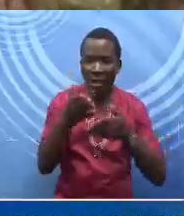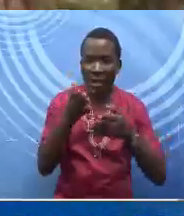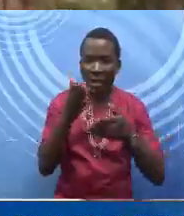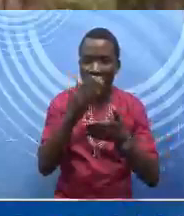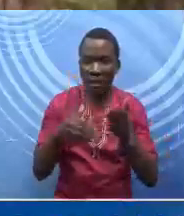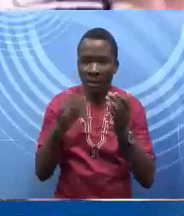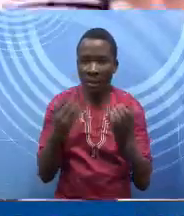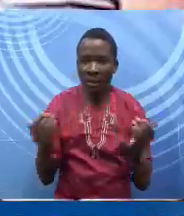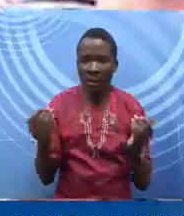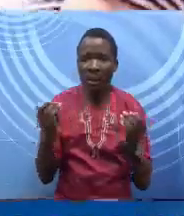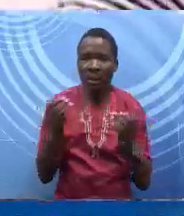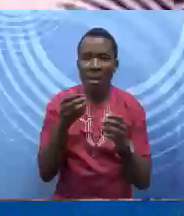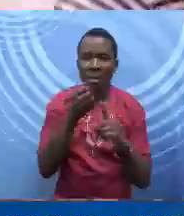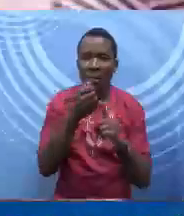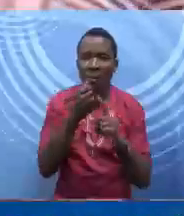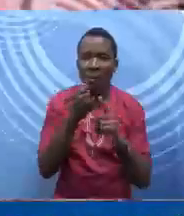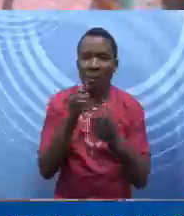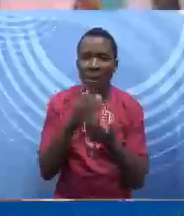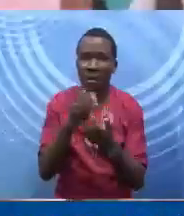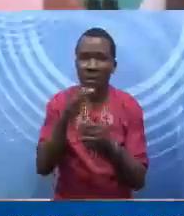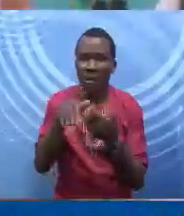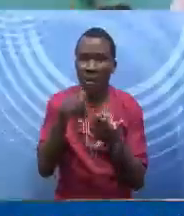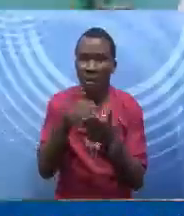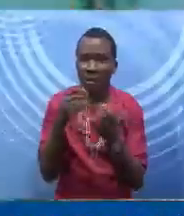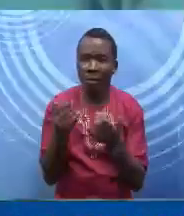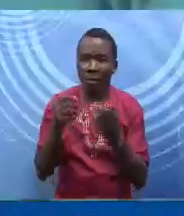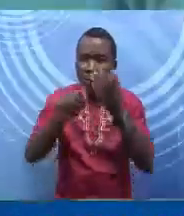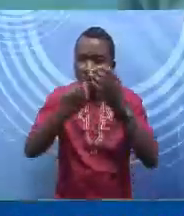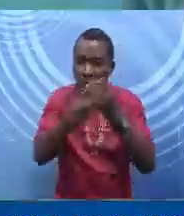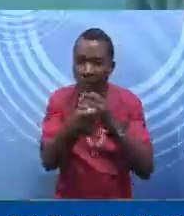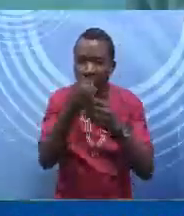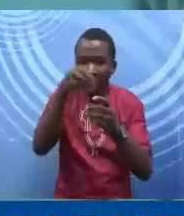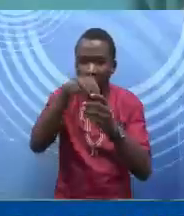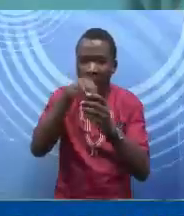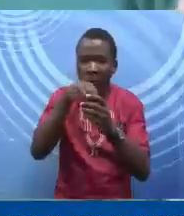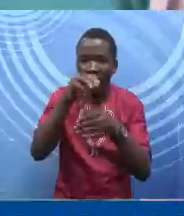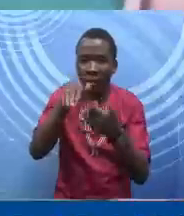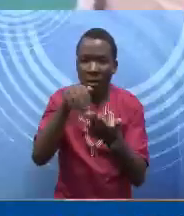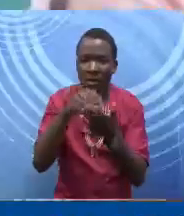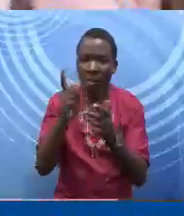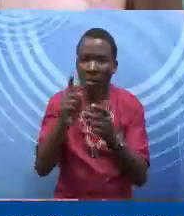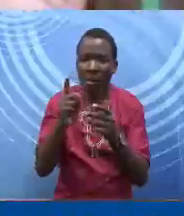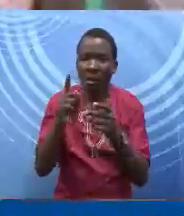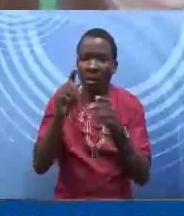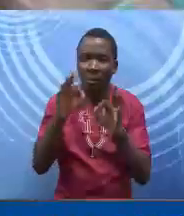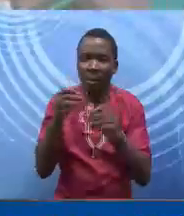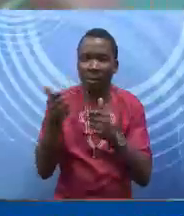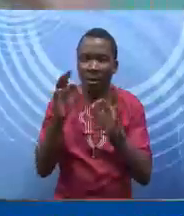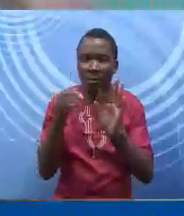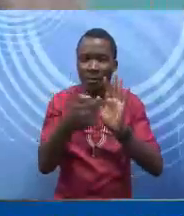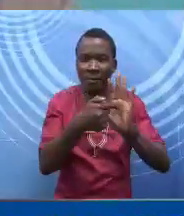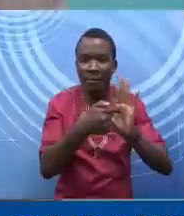bana barebererwaga n'iki kigo kuri ubu ngubu bafungiranywe muri iki kigo, ngo kugira ngo hatagira ibindi bimenyetso bashobora